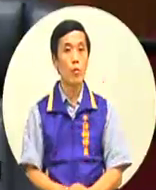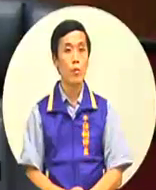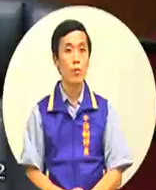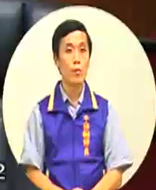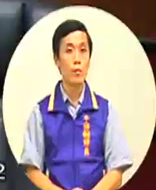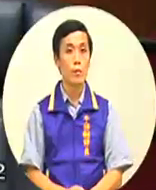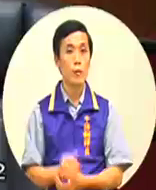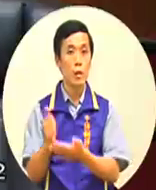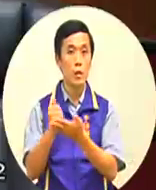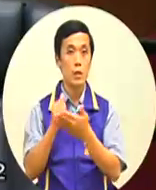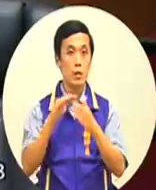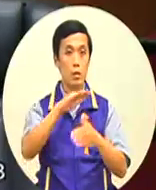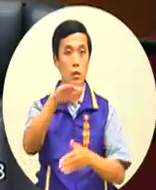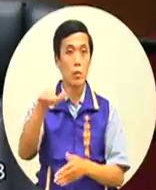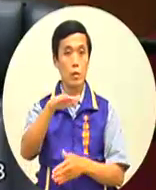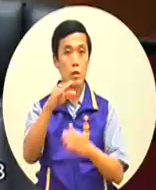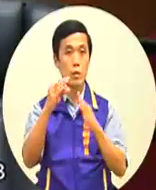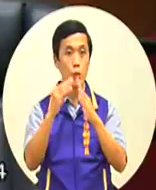来请社会局答复。